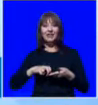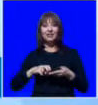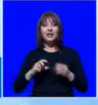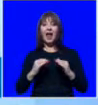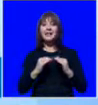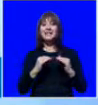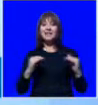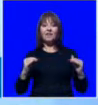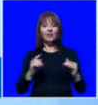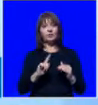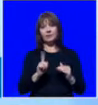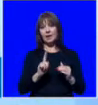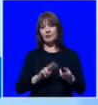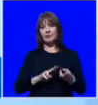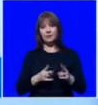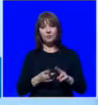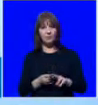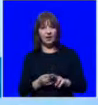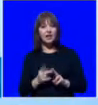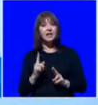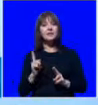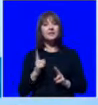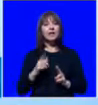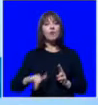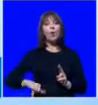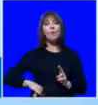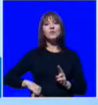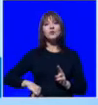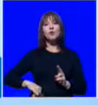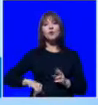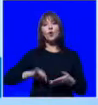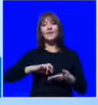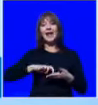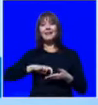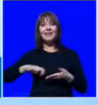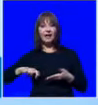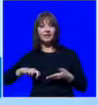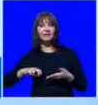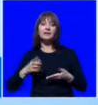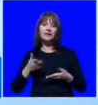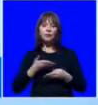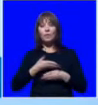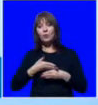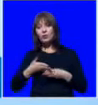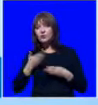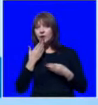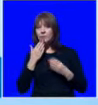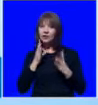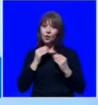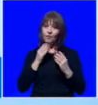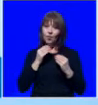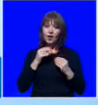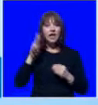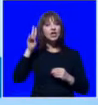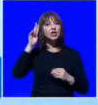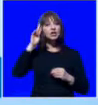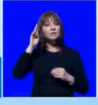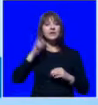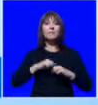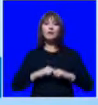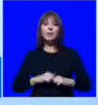да се променят, като тук изключението е международния глобален данък, по който дебата продължава. Но служебният кабинет,